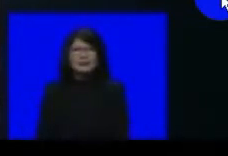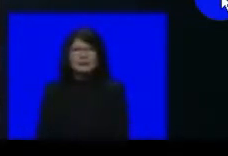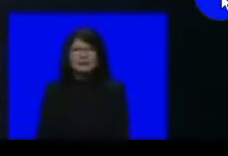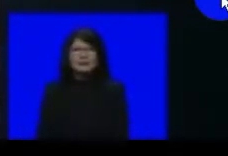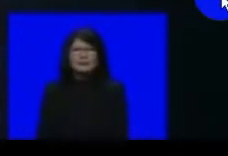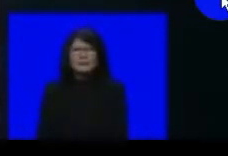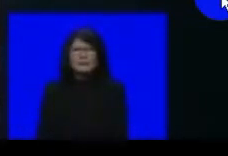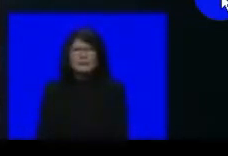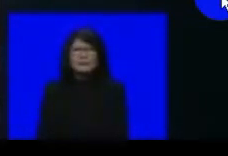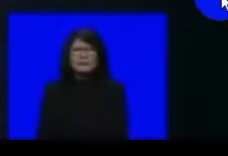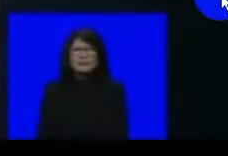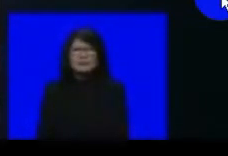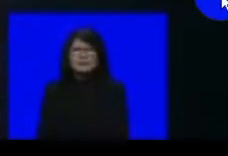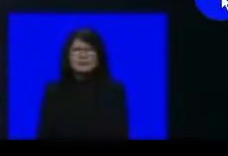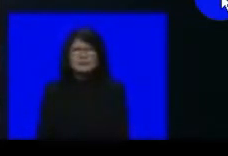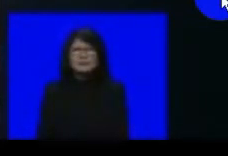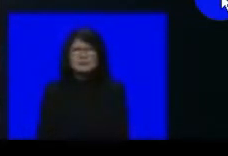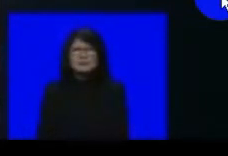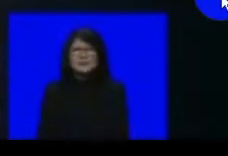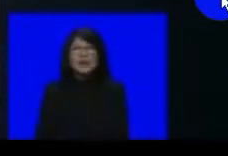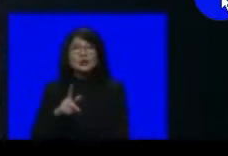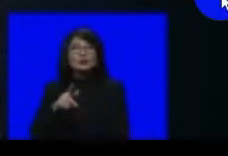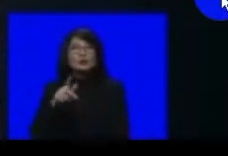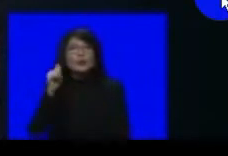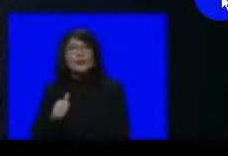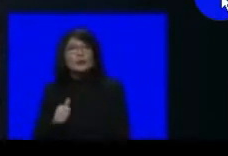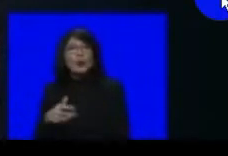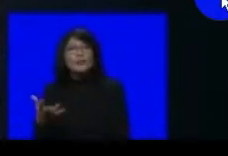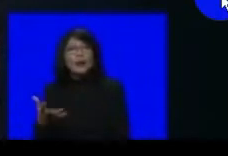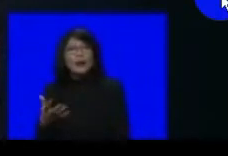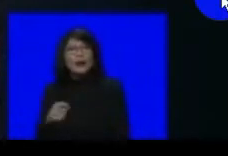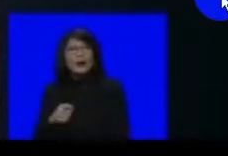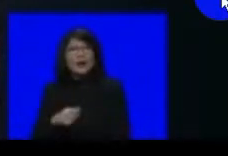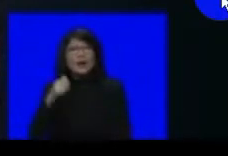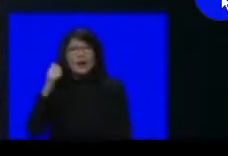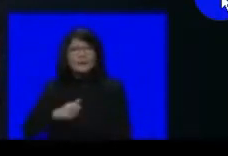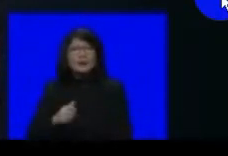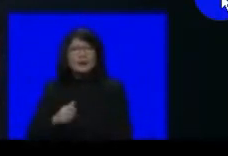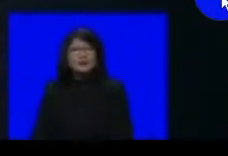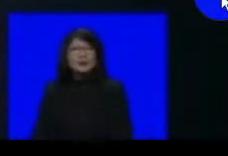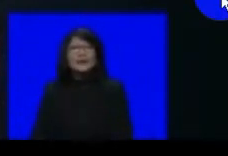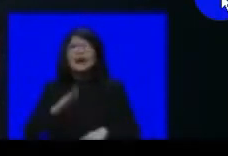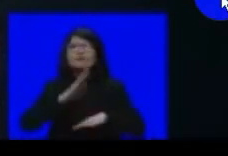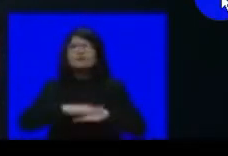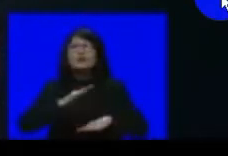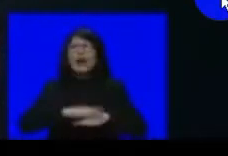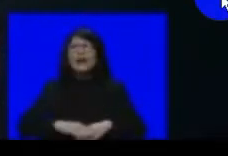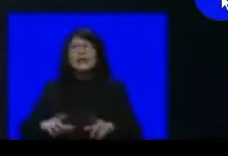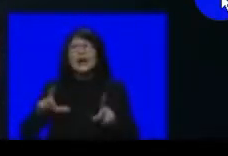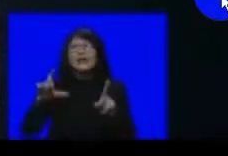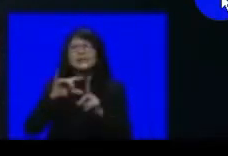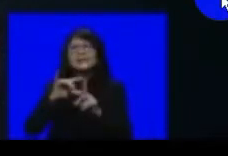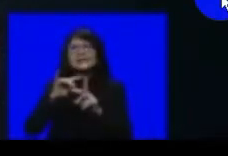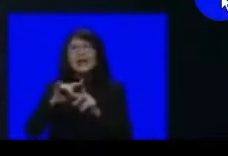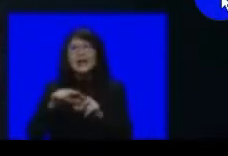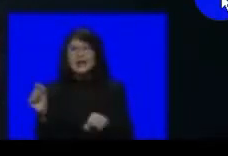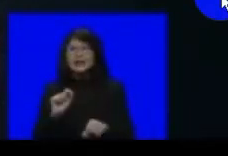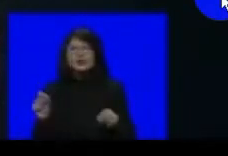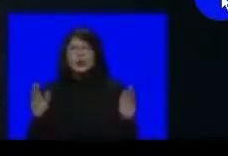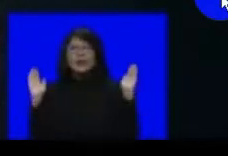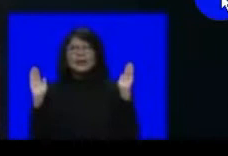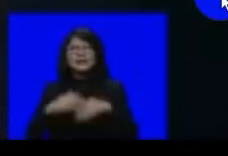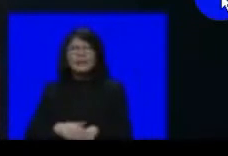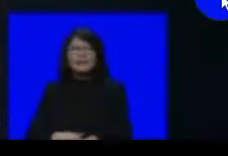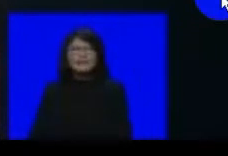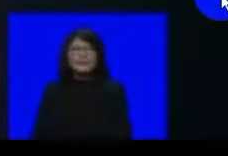perlu tadi yang disinggung oleh Pak Samuel, perlu ada culture digital di madrasah. Saya